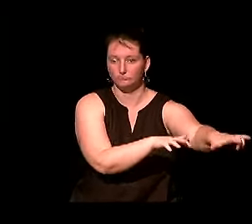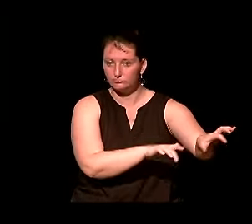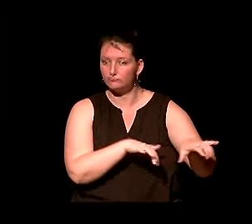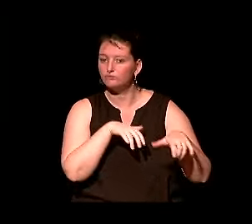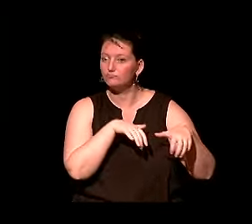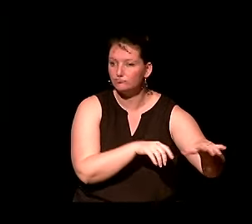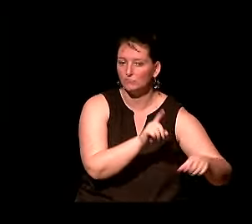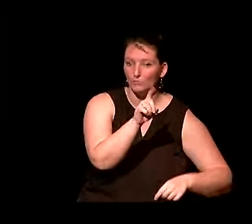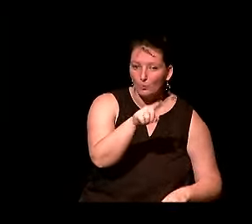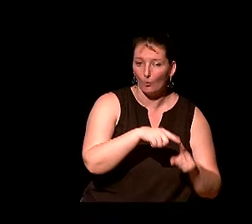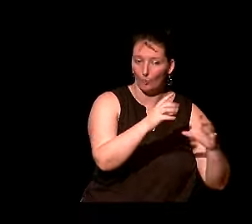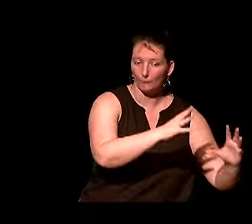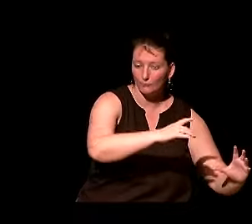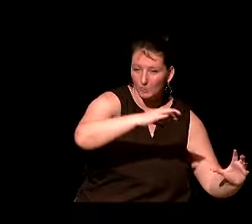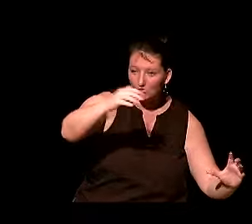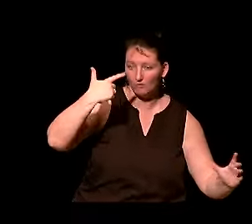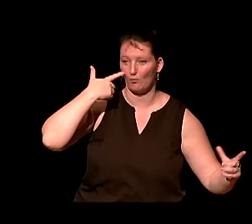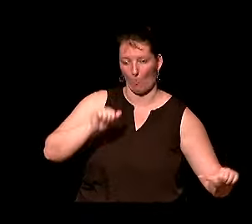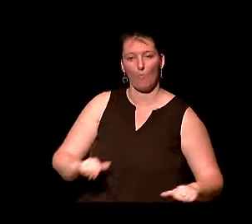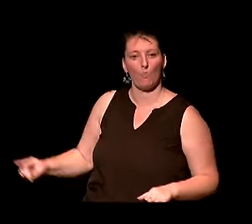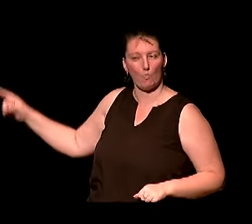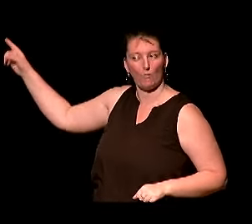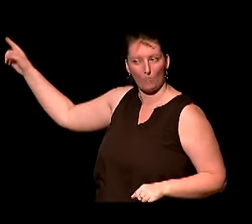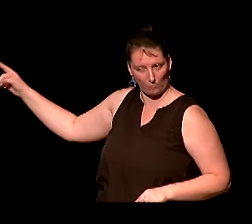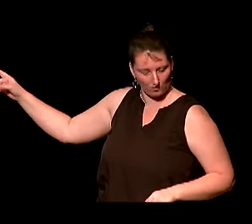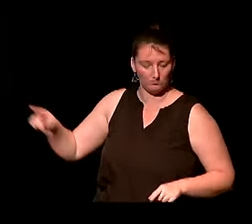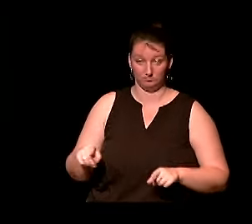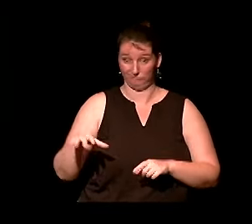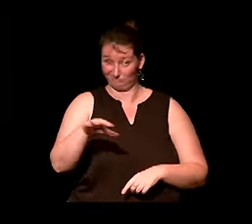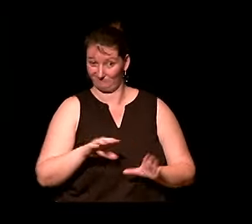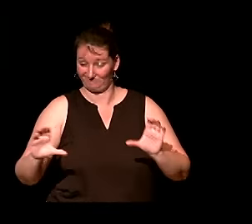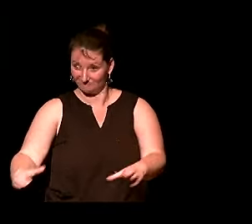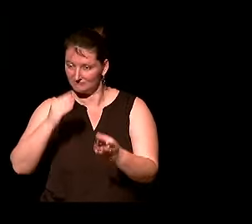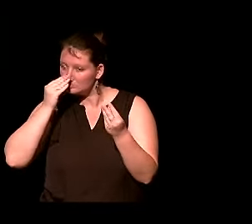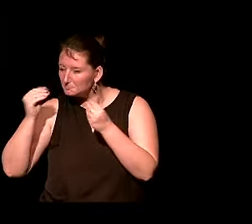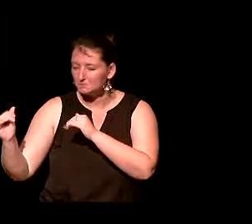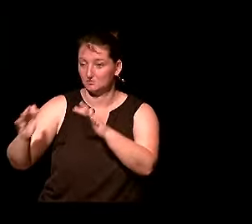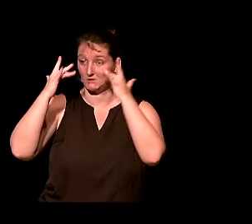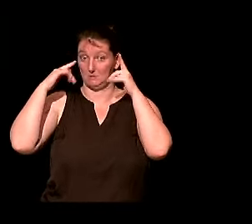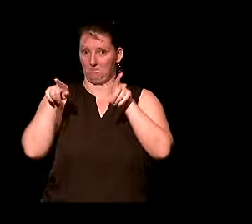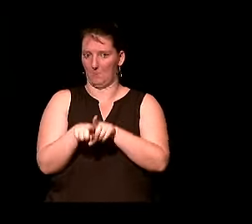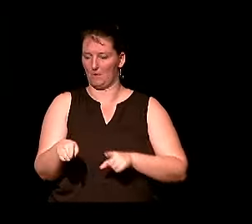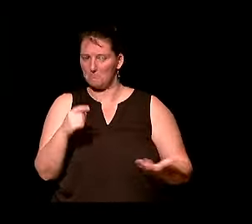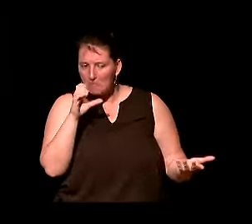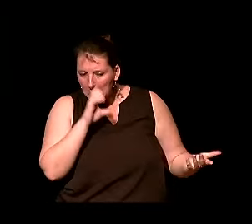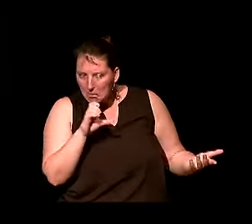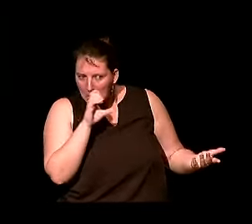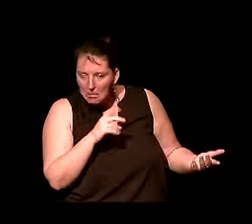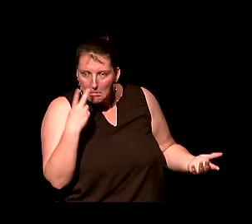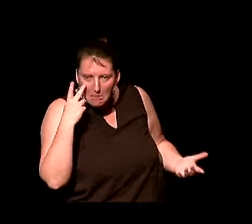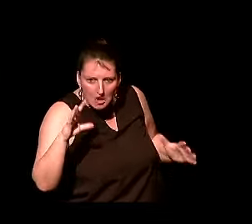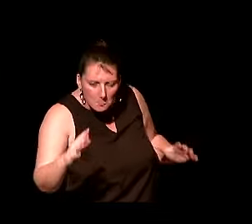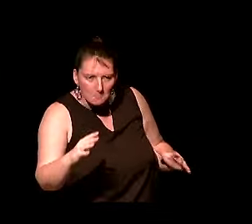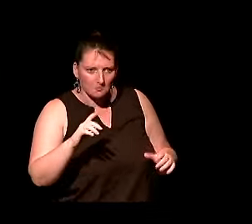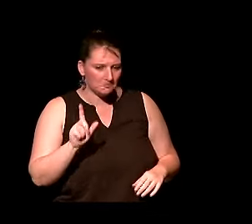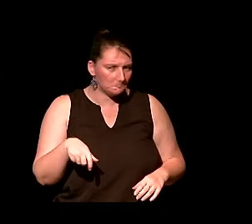le voit ici, à la fumée, de la même façon que les impressionnistes vont s'intéresser à ces phénomènes naturels, de la lumière